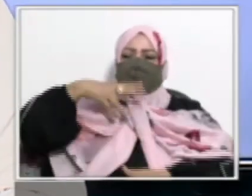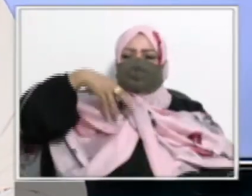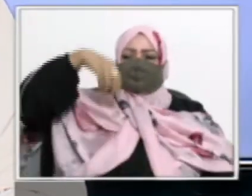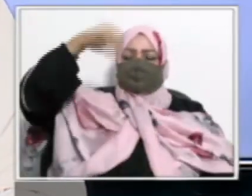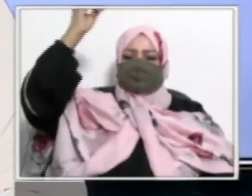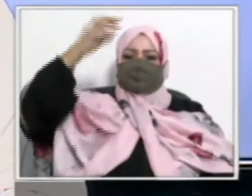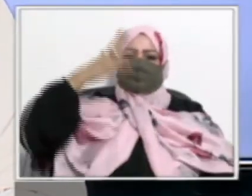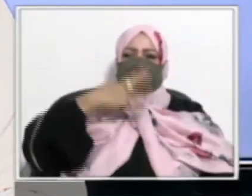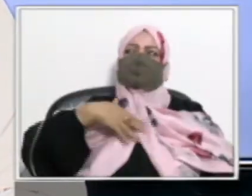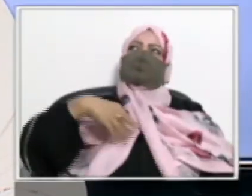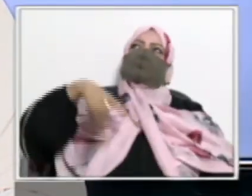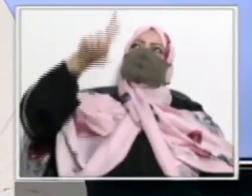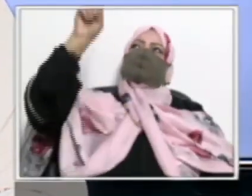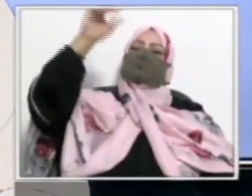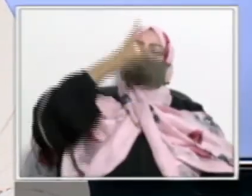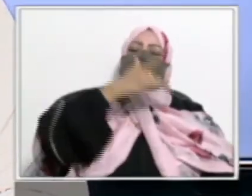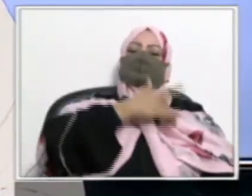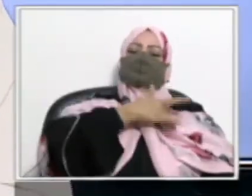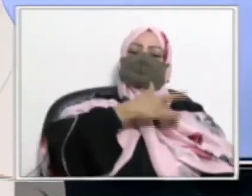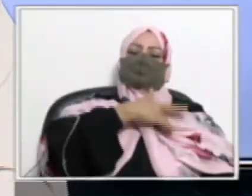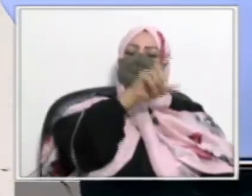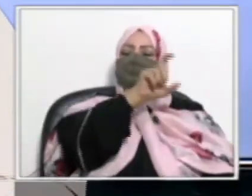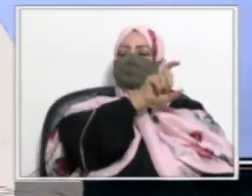عز وجل إن كنت بقيت إلى حضور